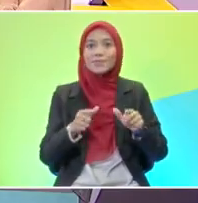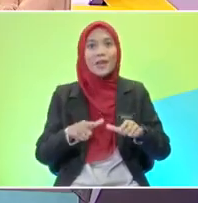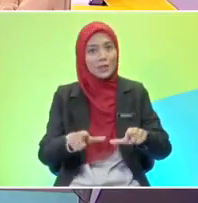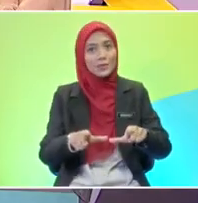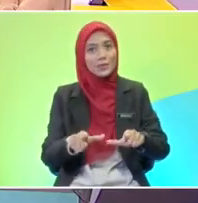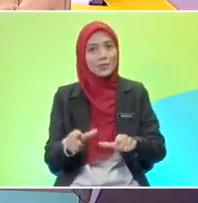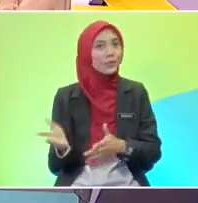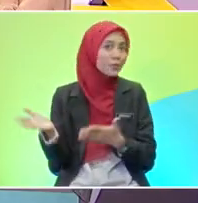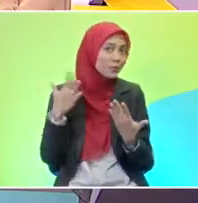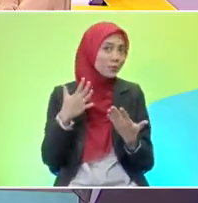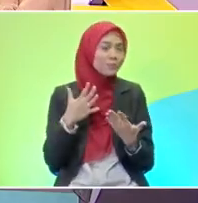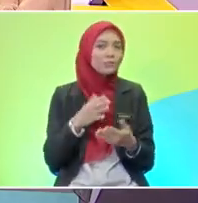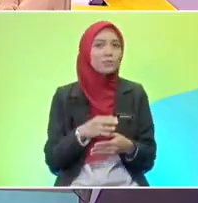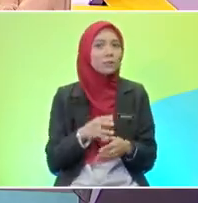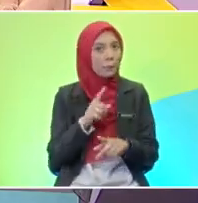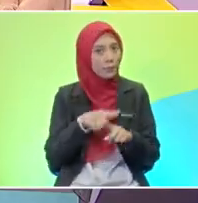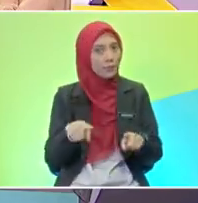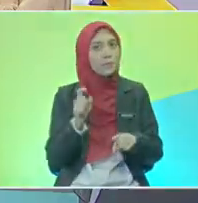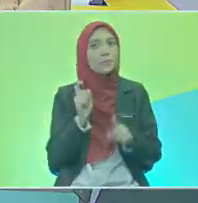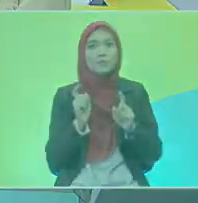jumjigur tapi sebelum itu